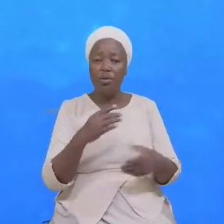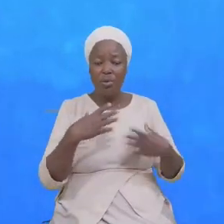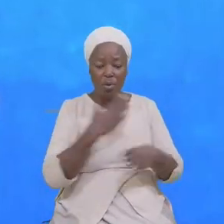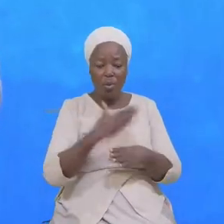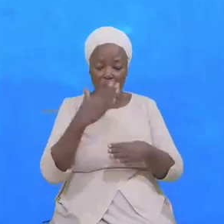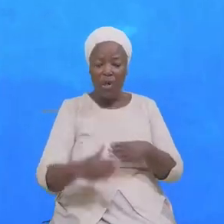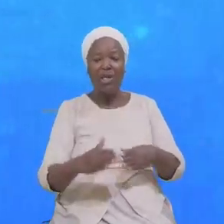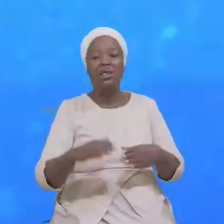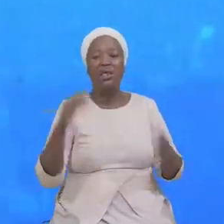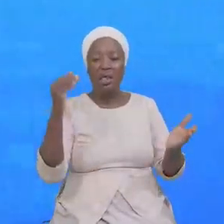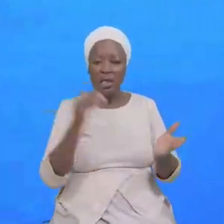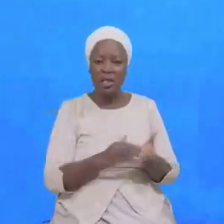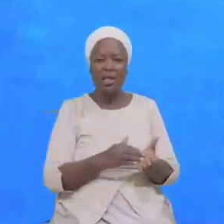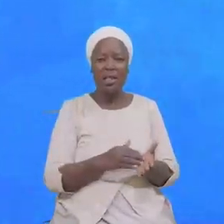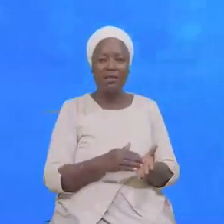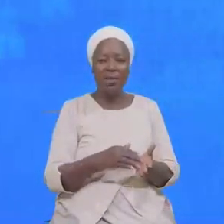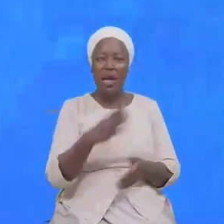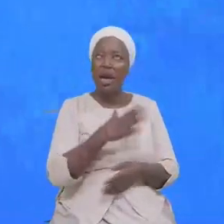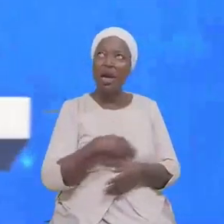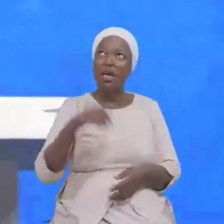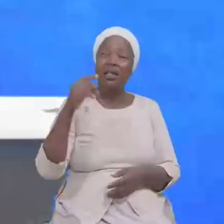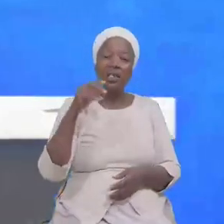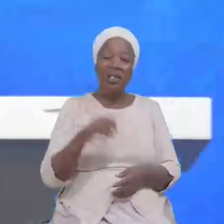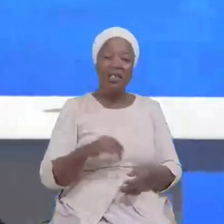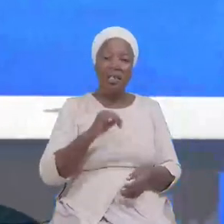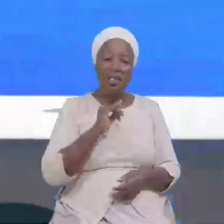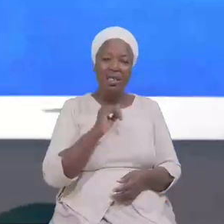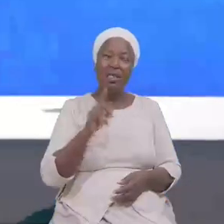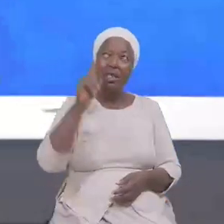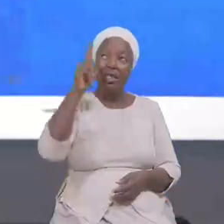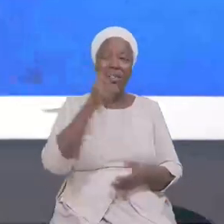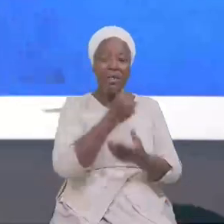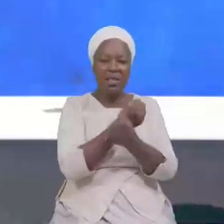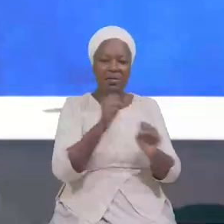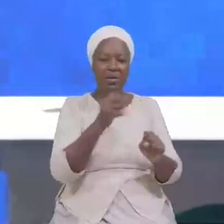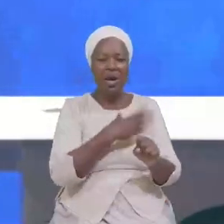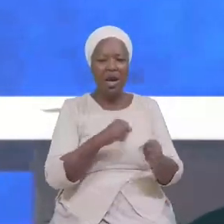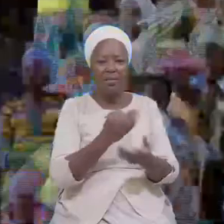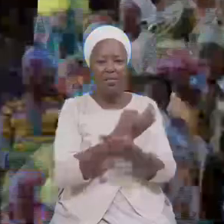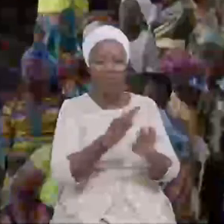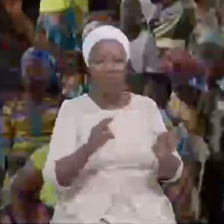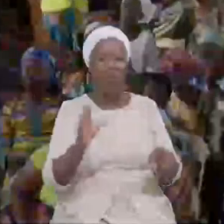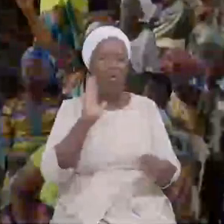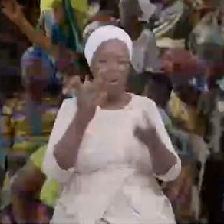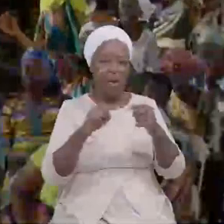t'aider à devenir sien. Et dans le salut, la liberté, tu auras.